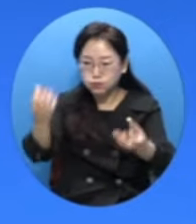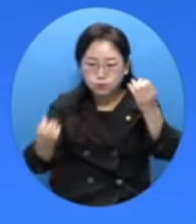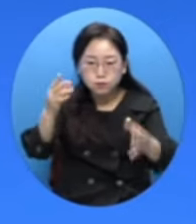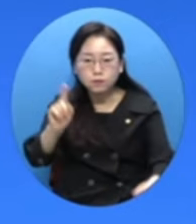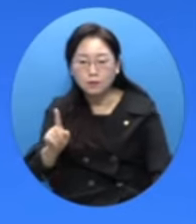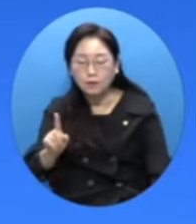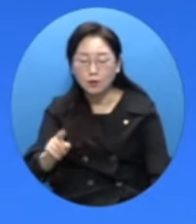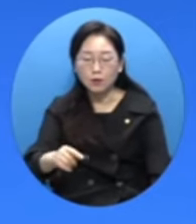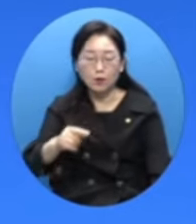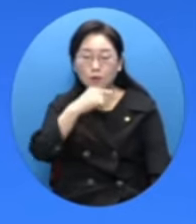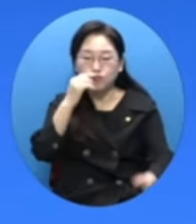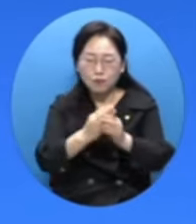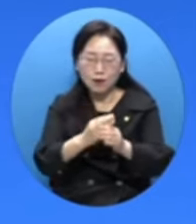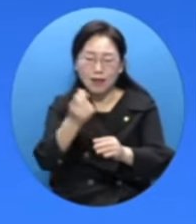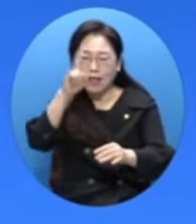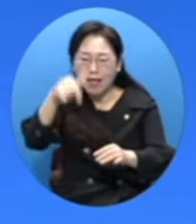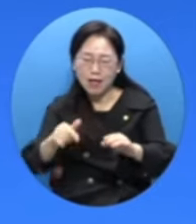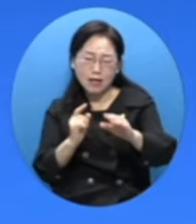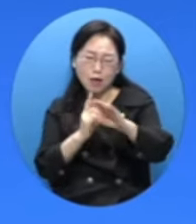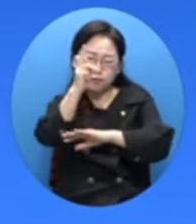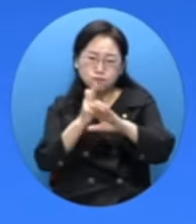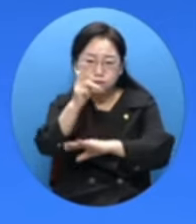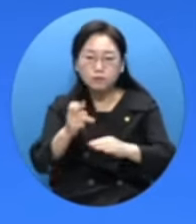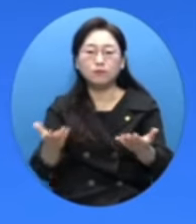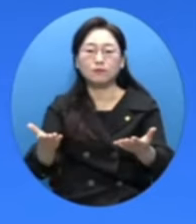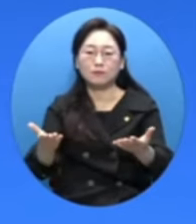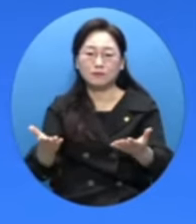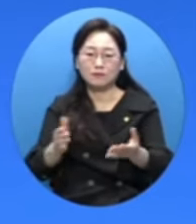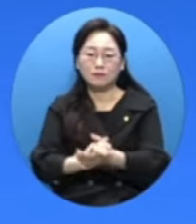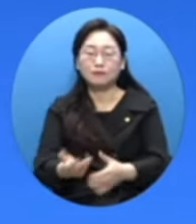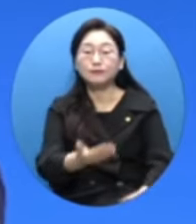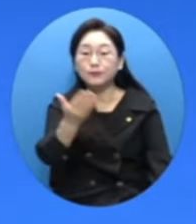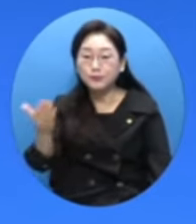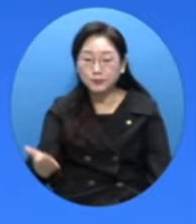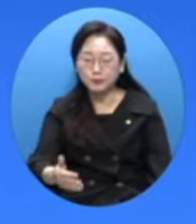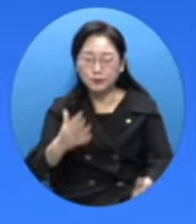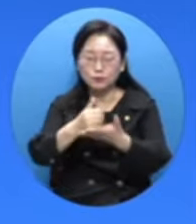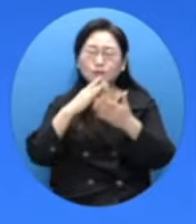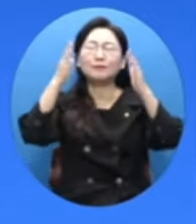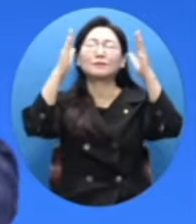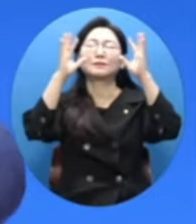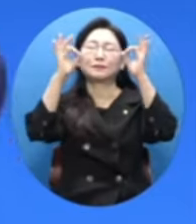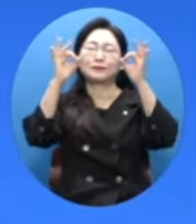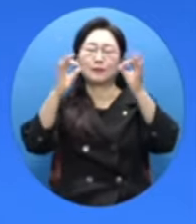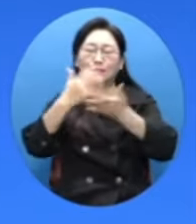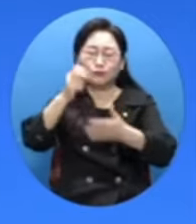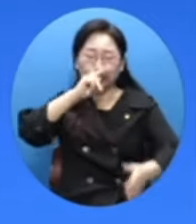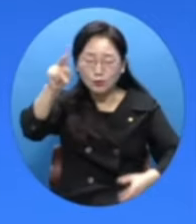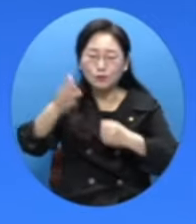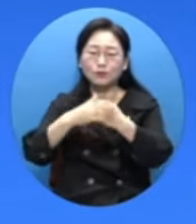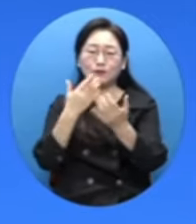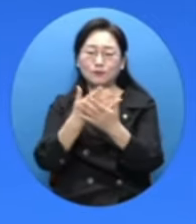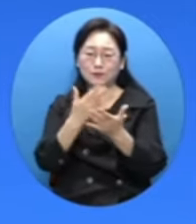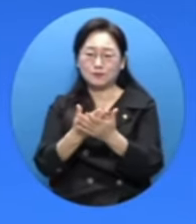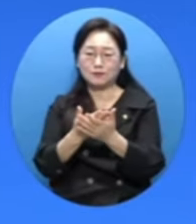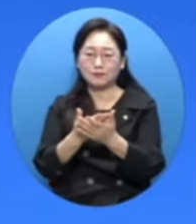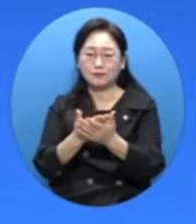또 북한은 핵무기를 만든다 그러고 여러분 이러한 때 주님만 바라봐야 됩니다. 주여 우리를